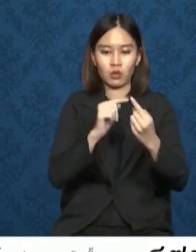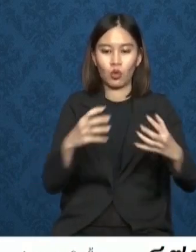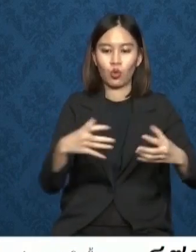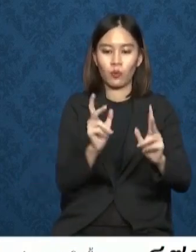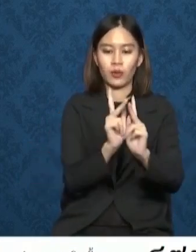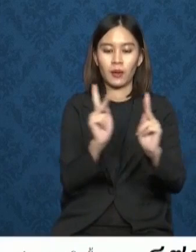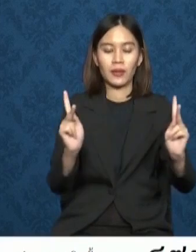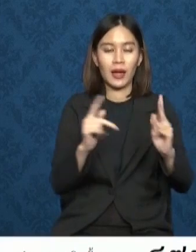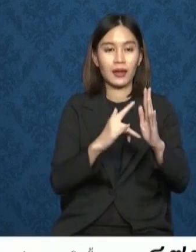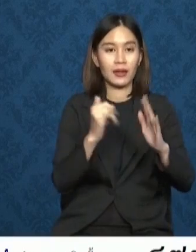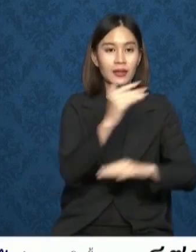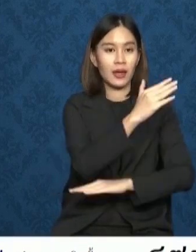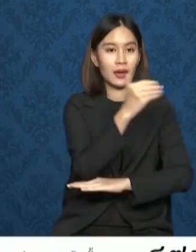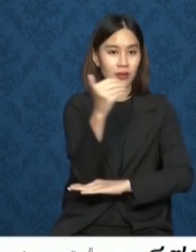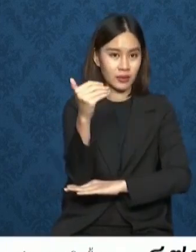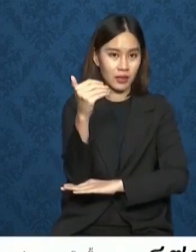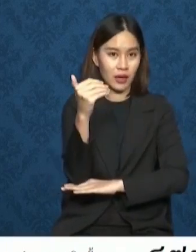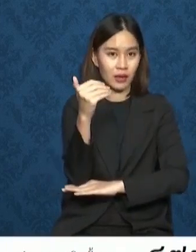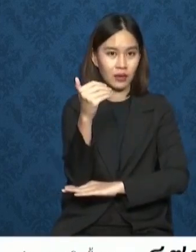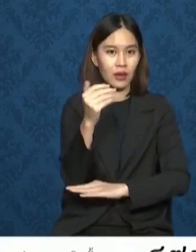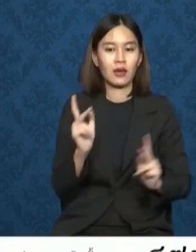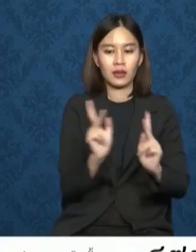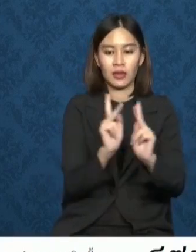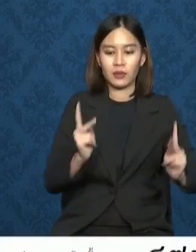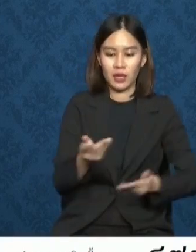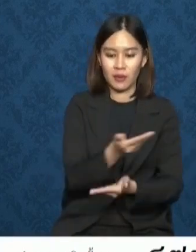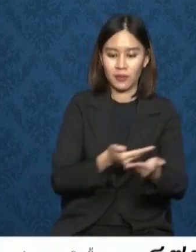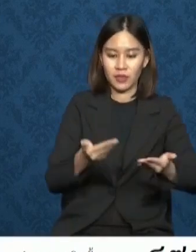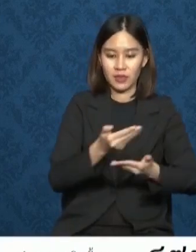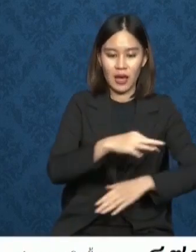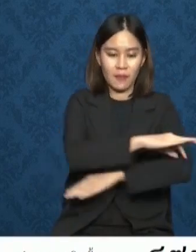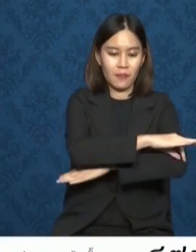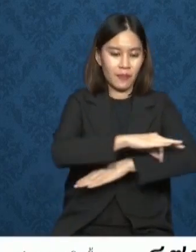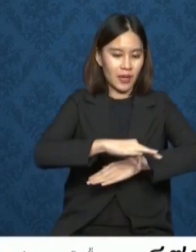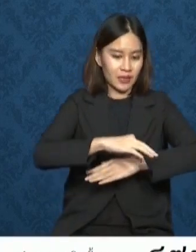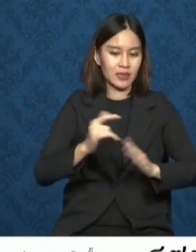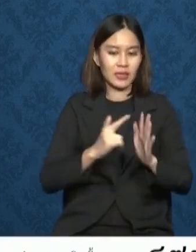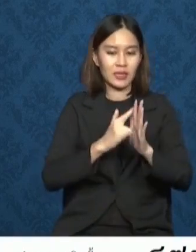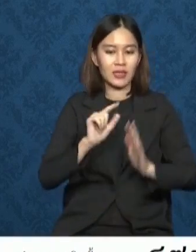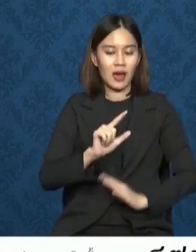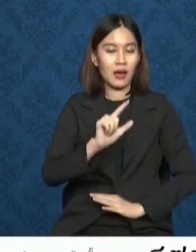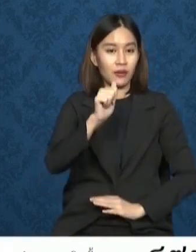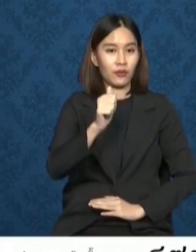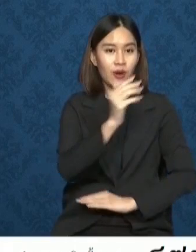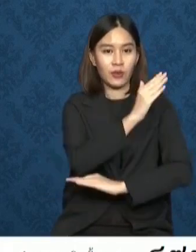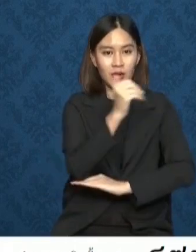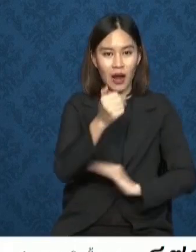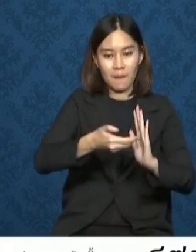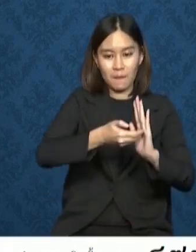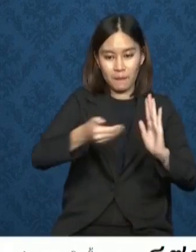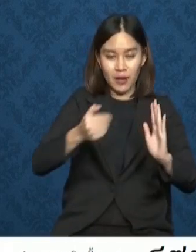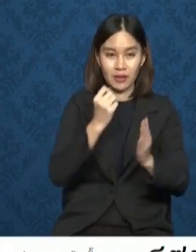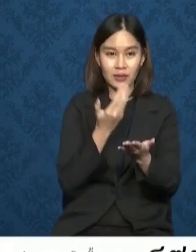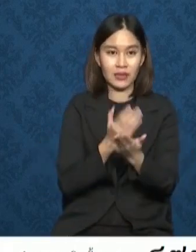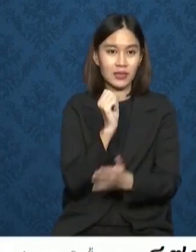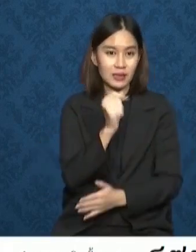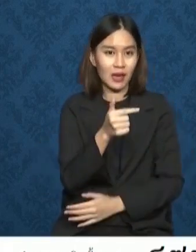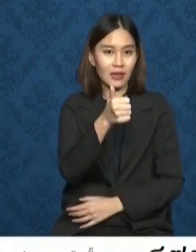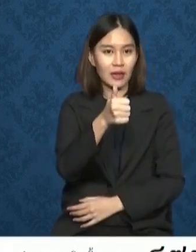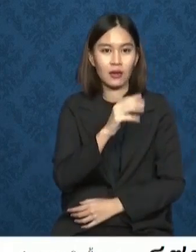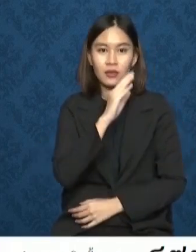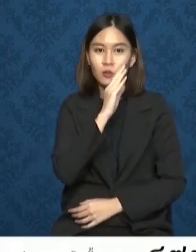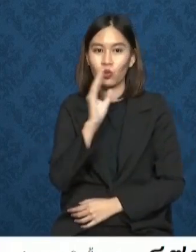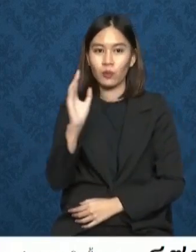ยาแห่งชาติเพื่อให้กรรมการพิจารณาเป็นยาในบัญชียาหลักแห่งชาติเพื่อจะได้สิทธิประโยชน์ในการที่จะเบิกจ่ายแต่ช่วงที่